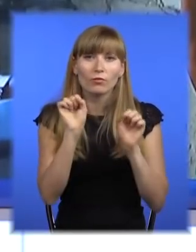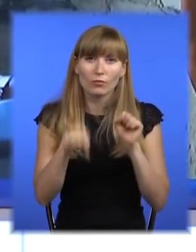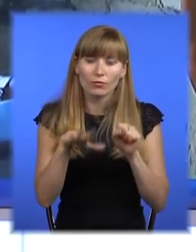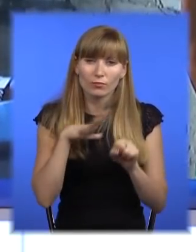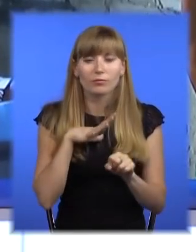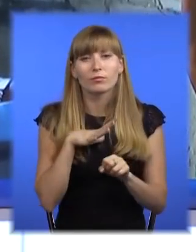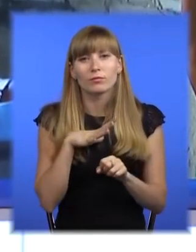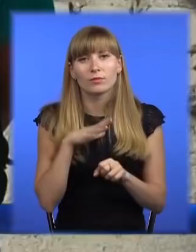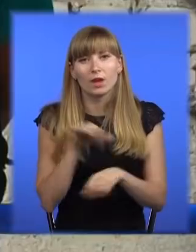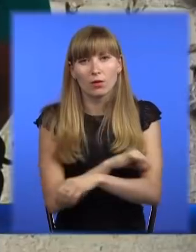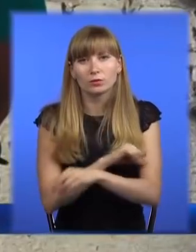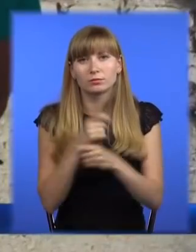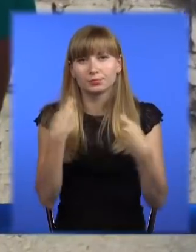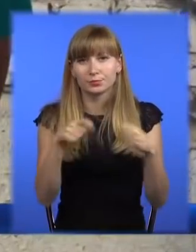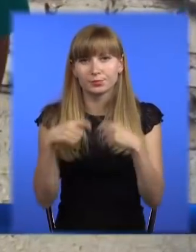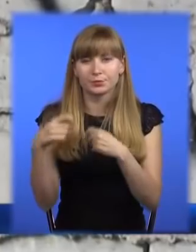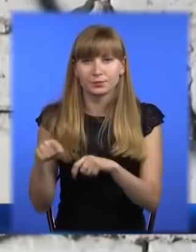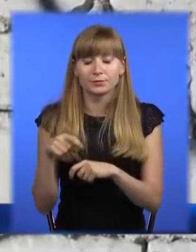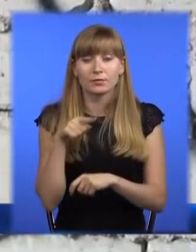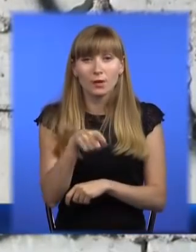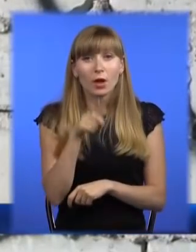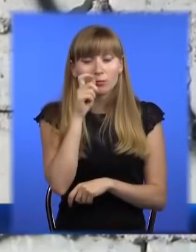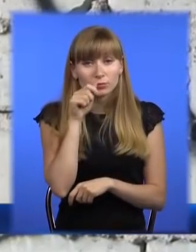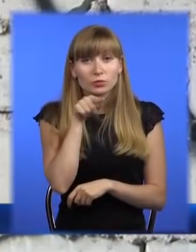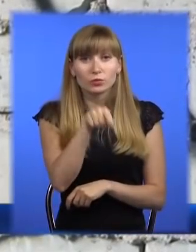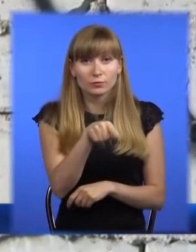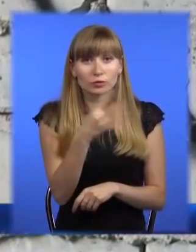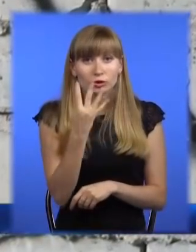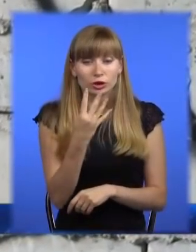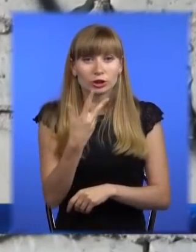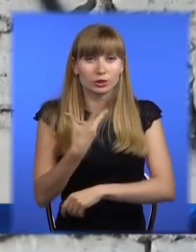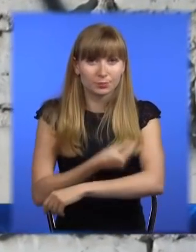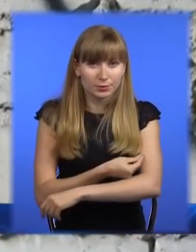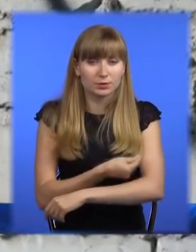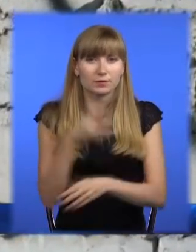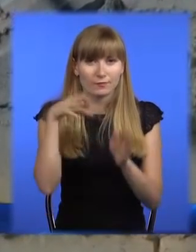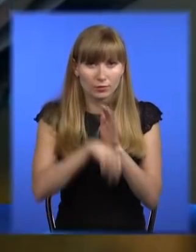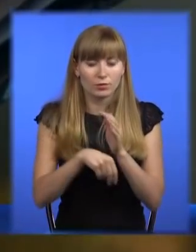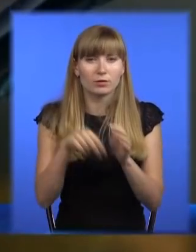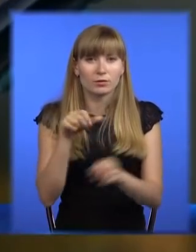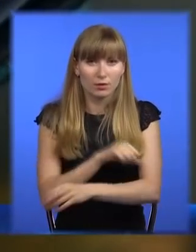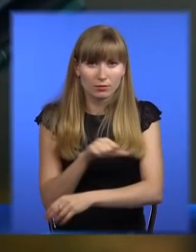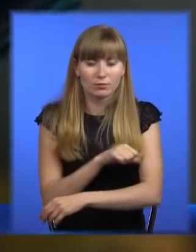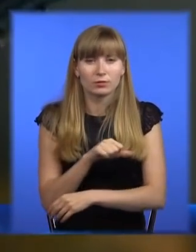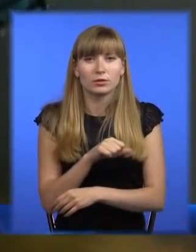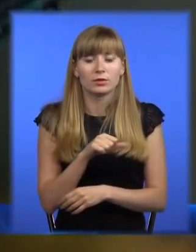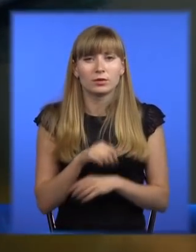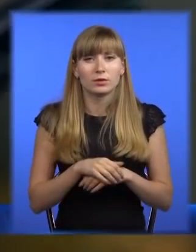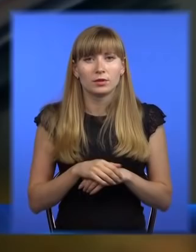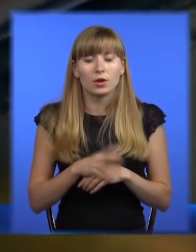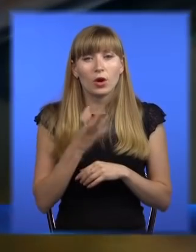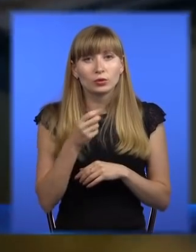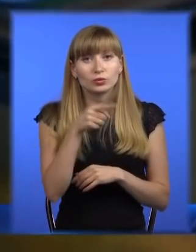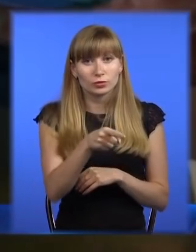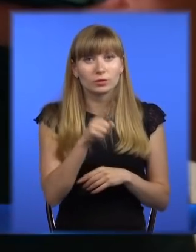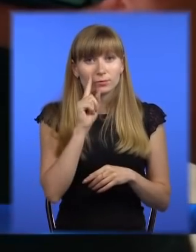затримали містянина, який може бути причетний до розповсюдження наркотиків. При собі чоловік мав 4 шприци із так званою ширкою.